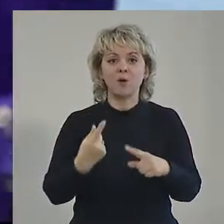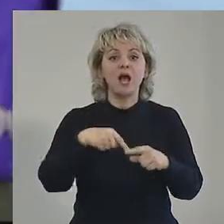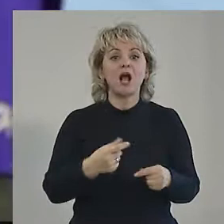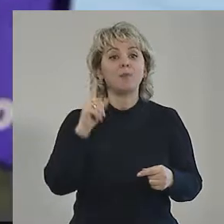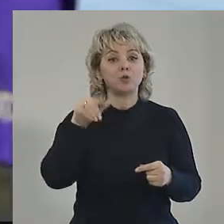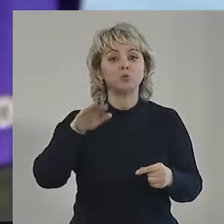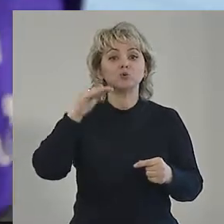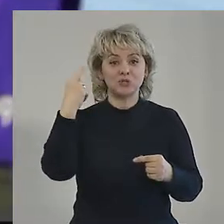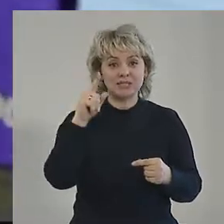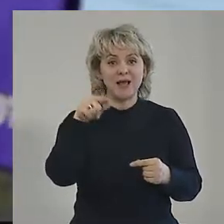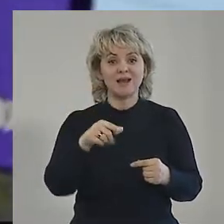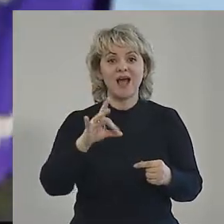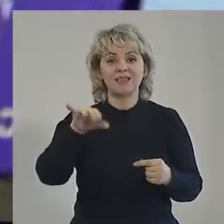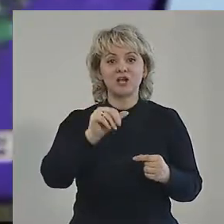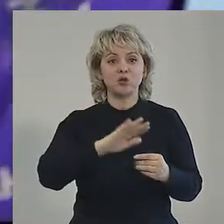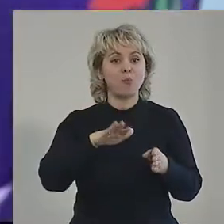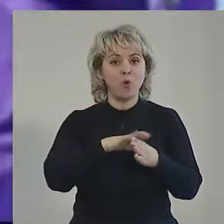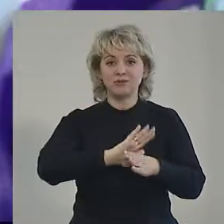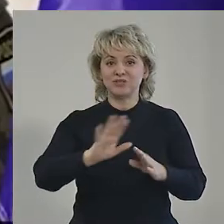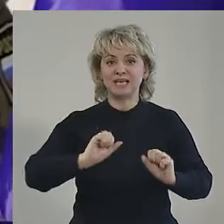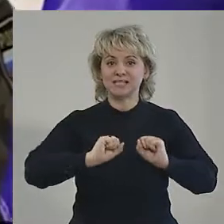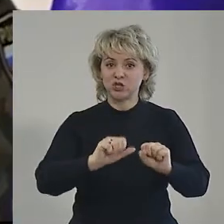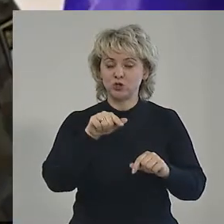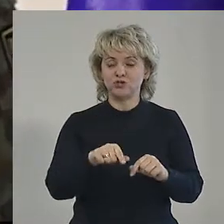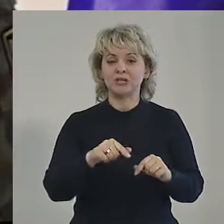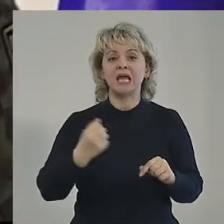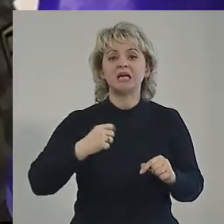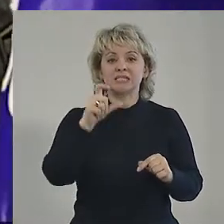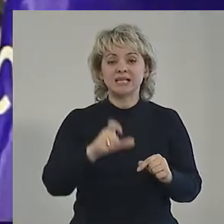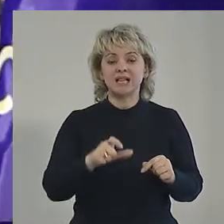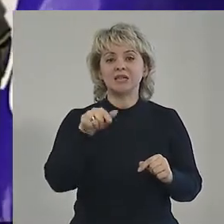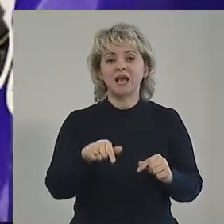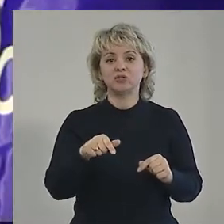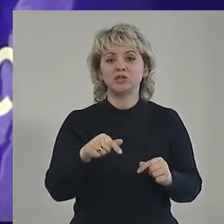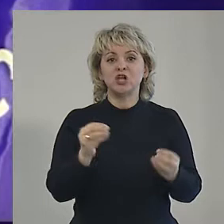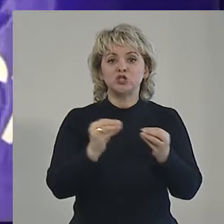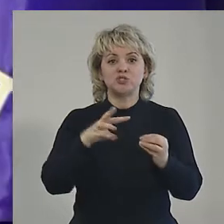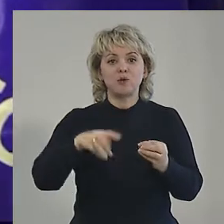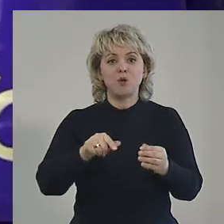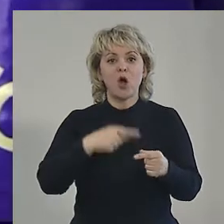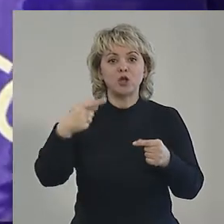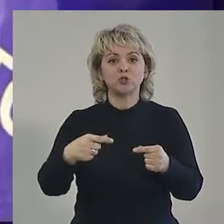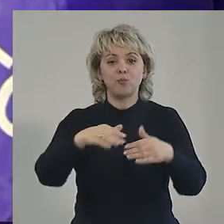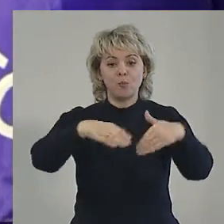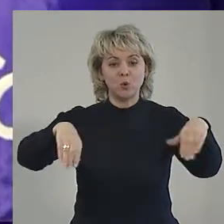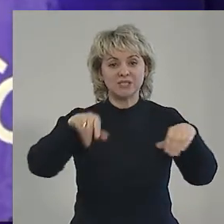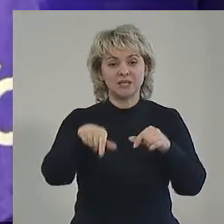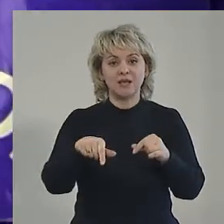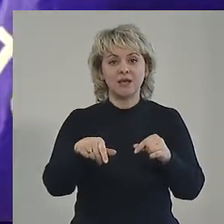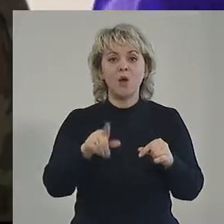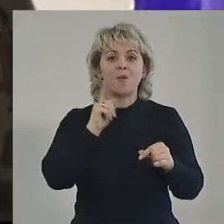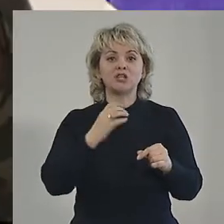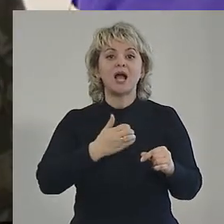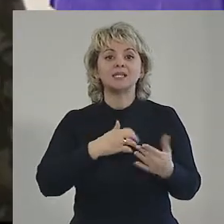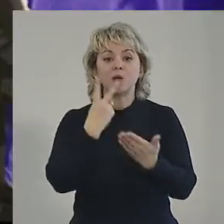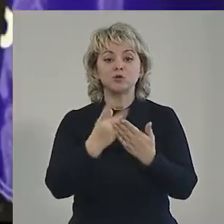как выяснилось позже, от радиации полностью не спасали. Солдат полез в 10 метрах на брусве, молодой,